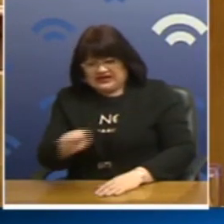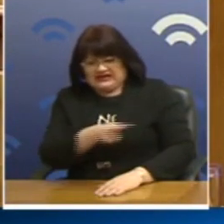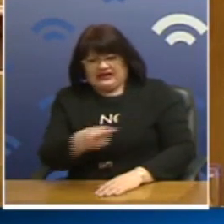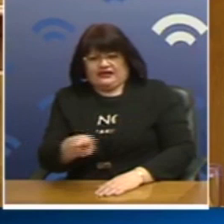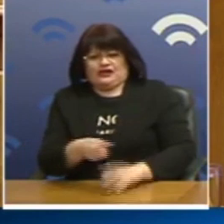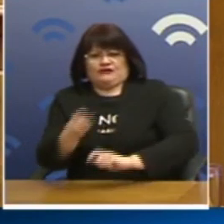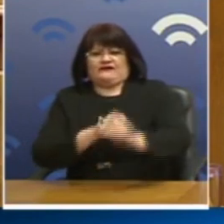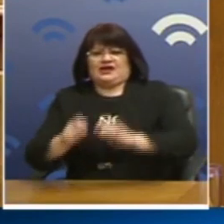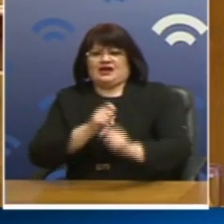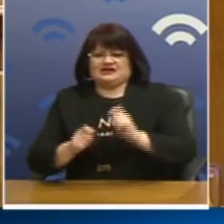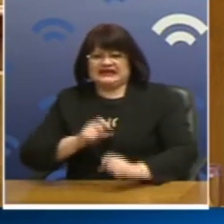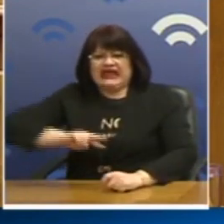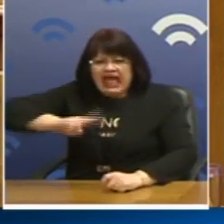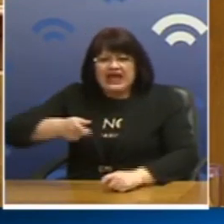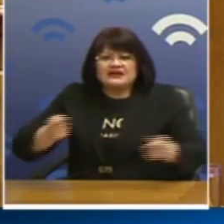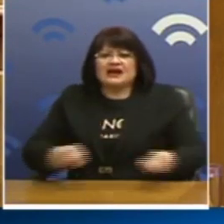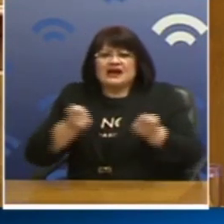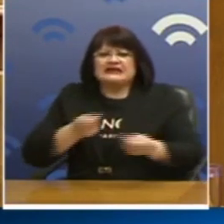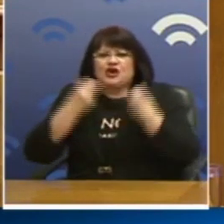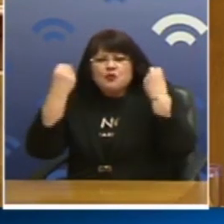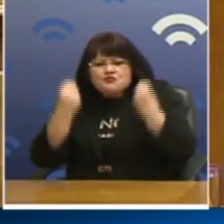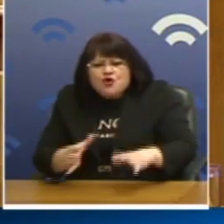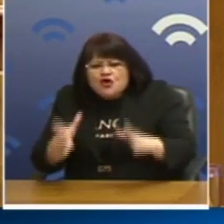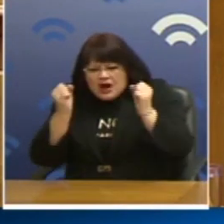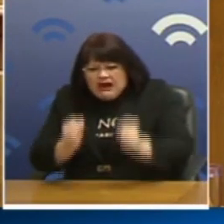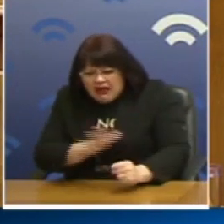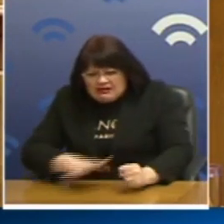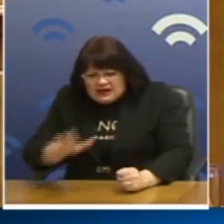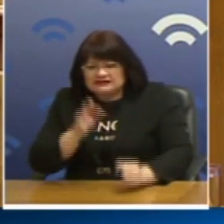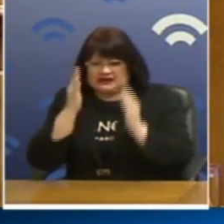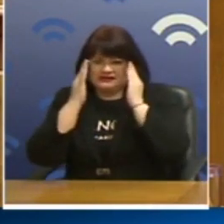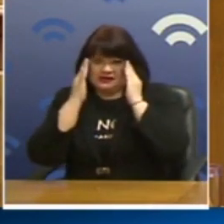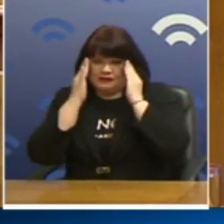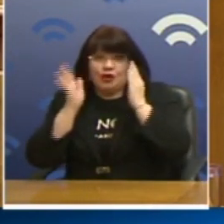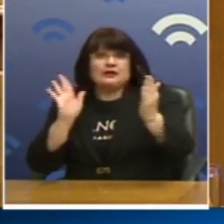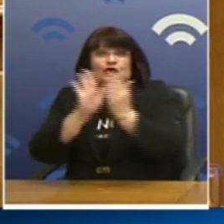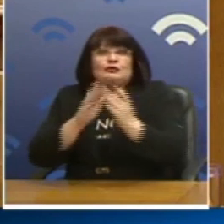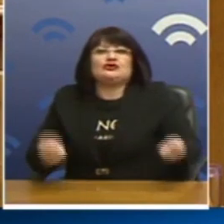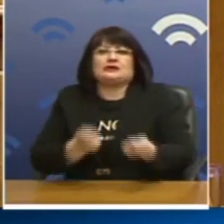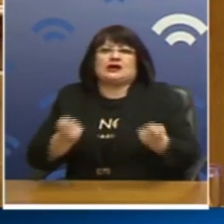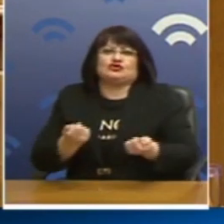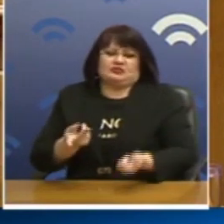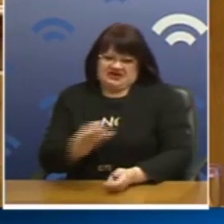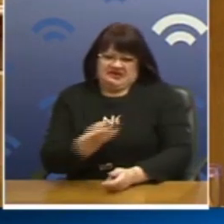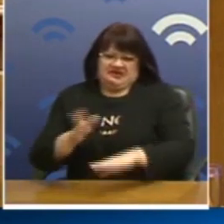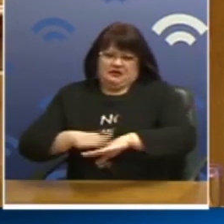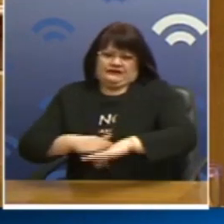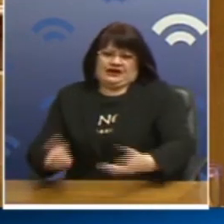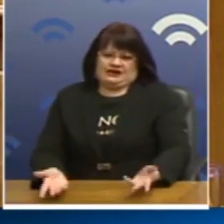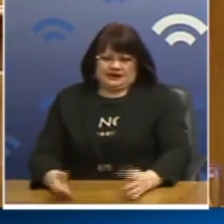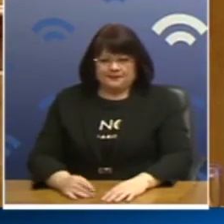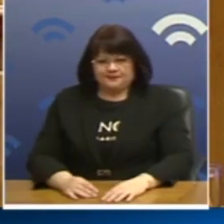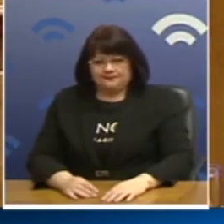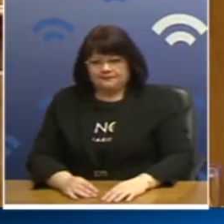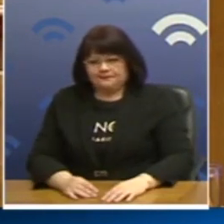το αντεργατικό τερατούργημα που έχουν να αντιμετωπίσουν σήμερα οι εργαζόμενοι? Όποια πλευρά του